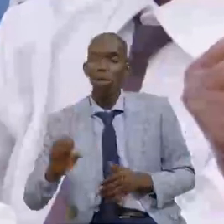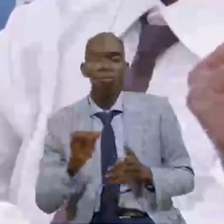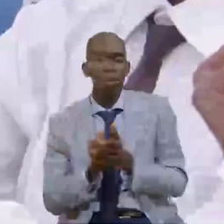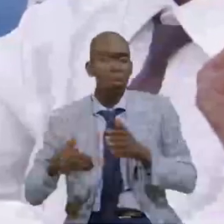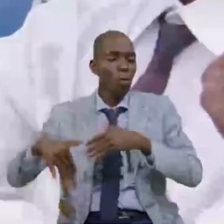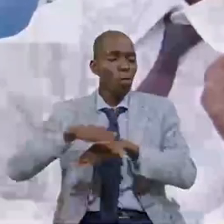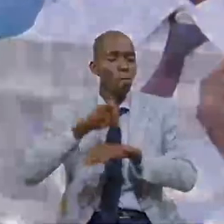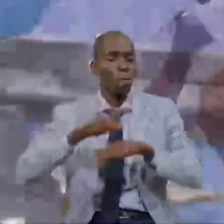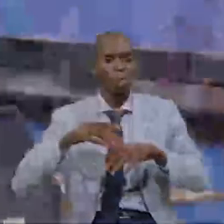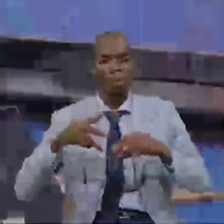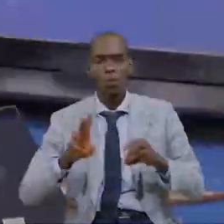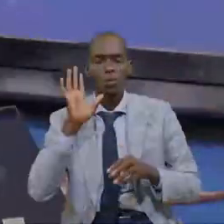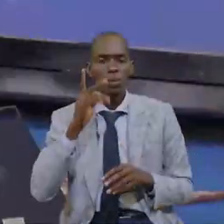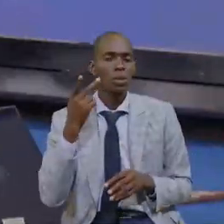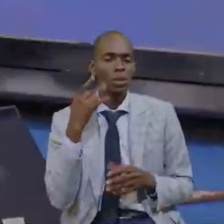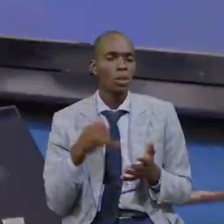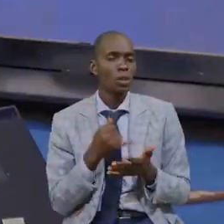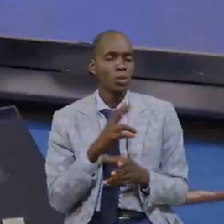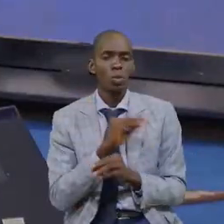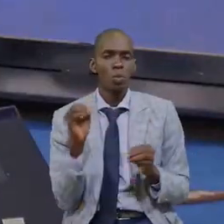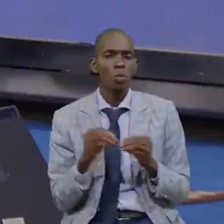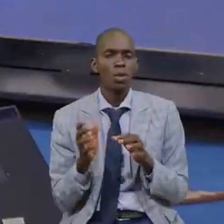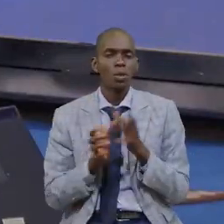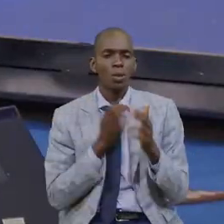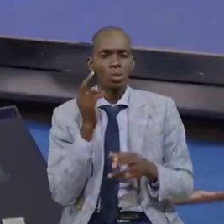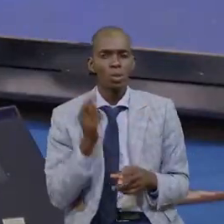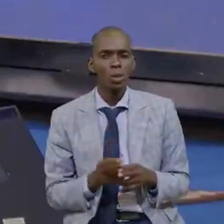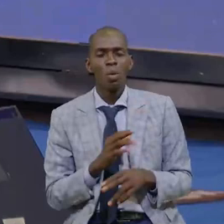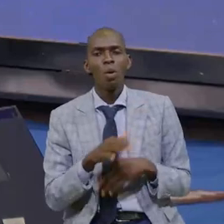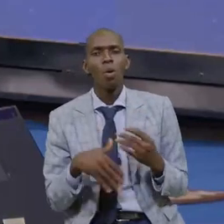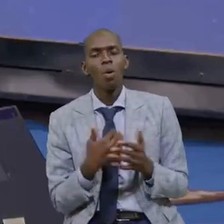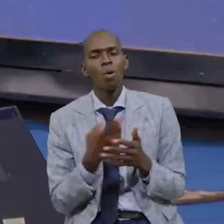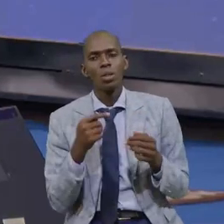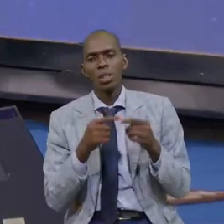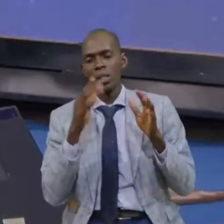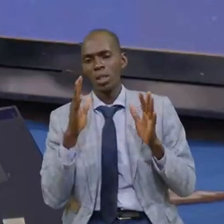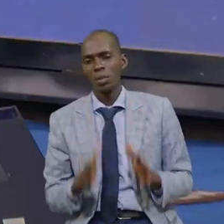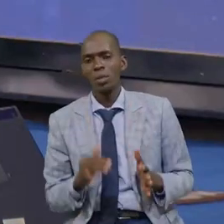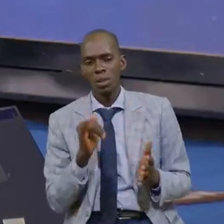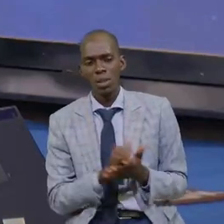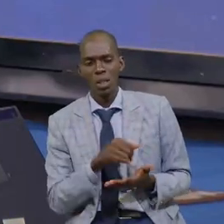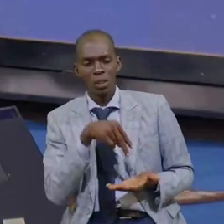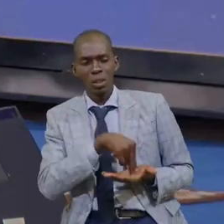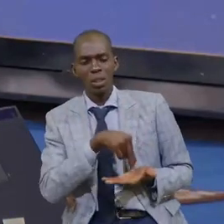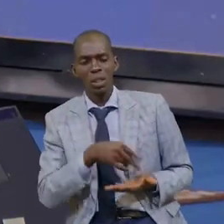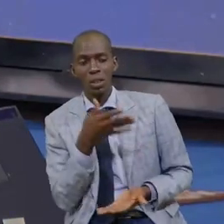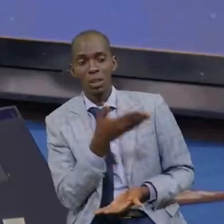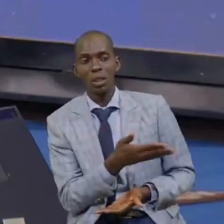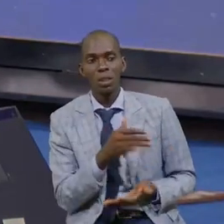plus. Ces ennemis, ils sont toujours debout là. Et quand tu les